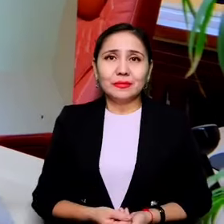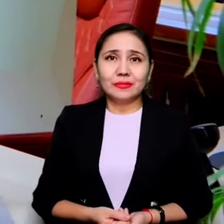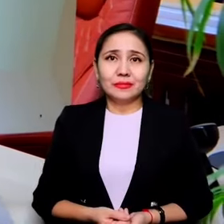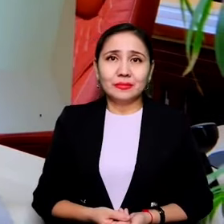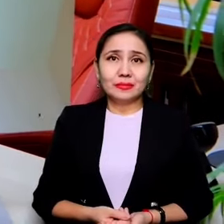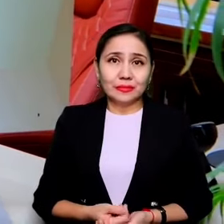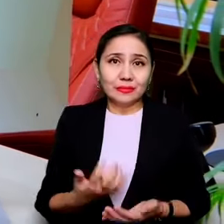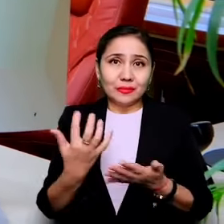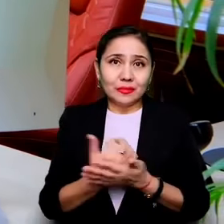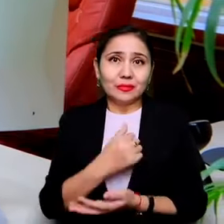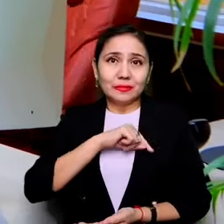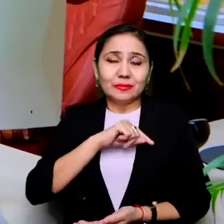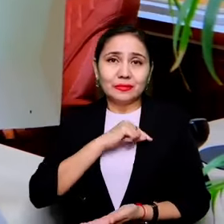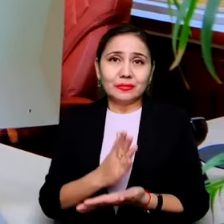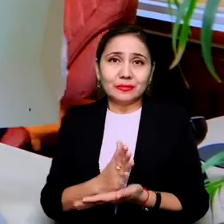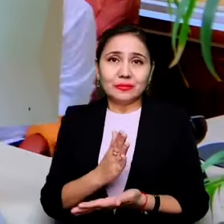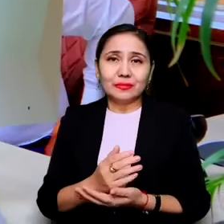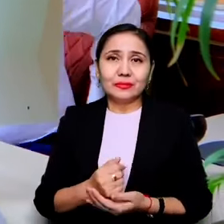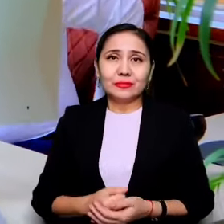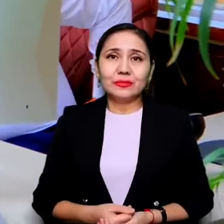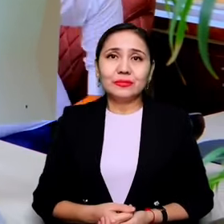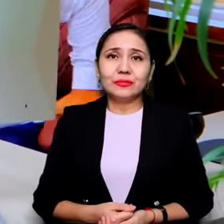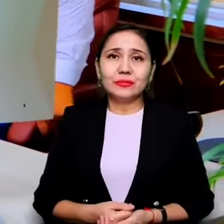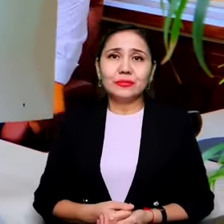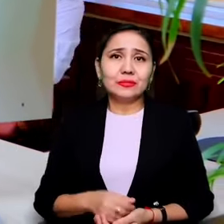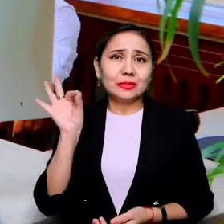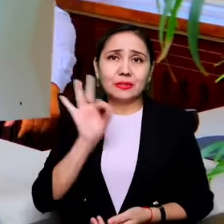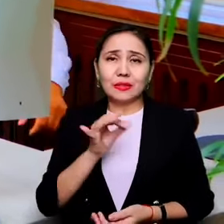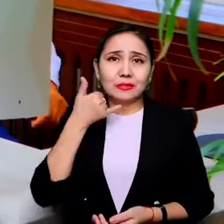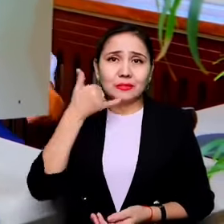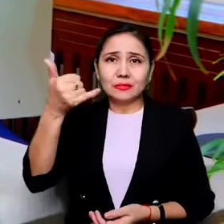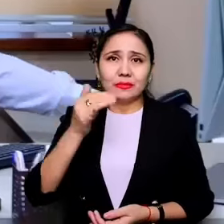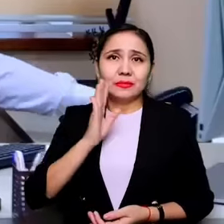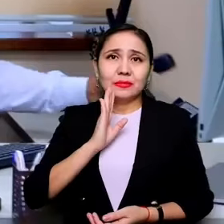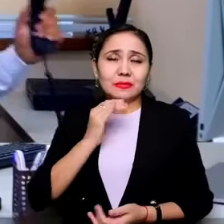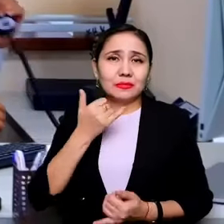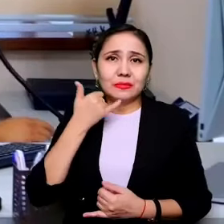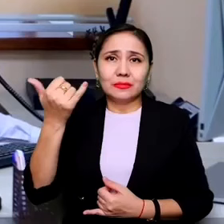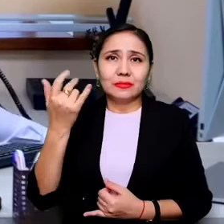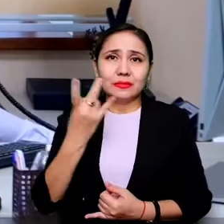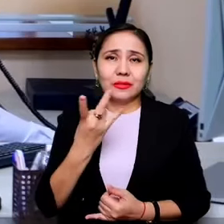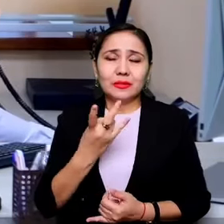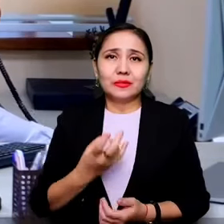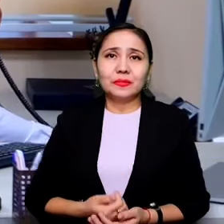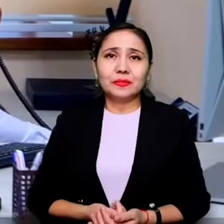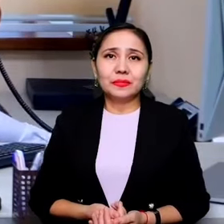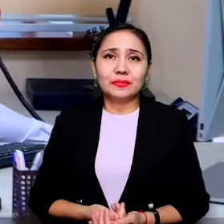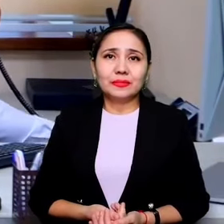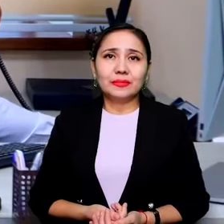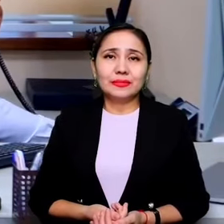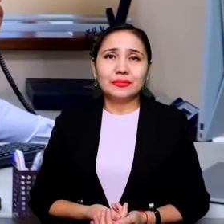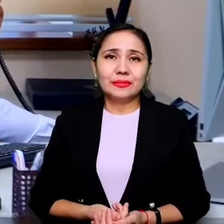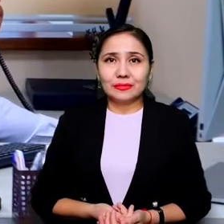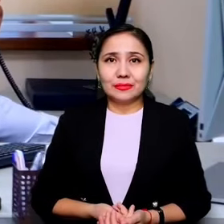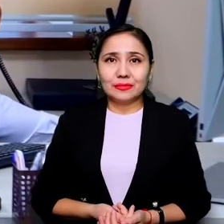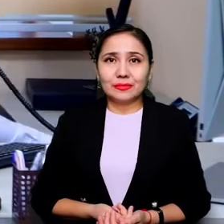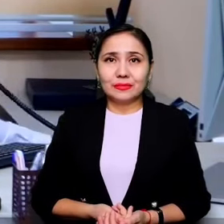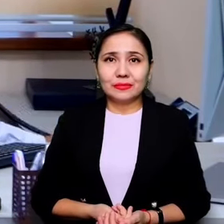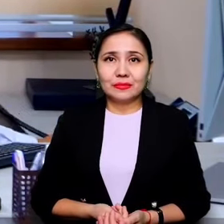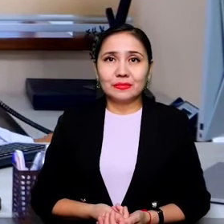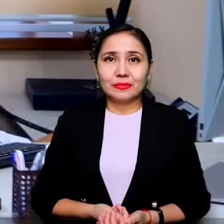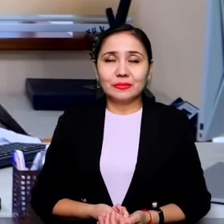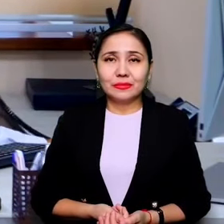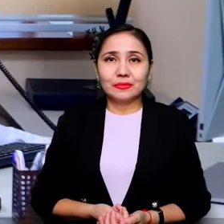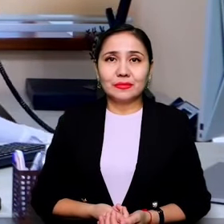Topildi. Bularga aniq telefon qilishimiz kerak. Go'shakni ko'tarib, shoshilinch bilan qog'ozdagi